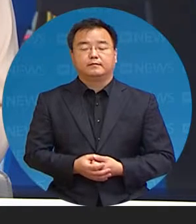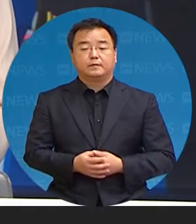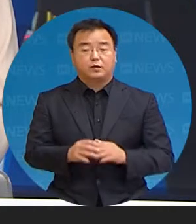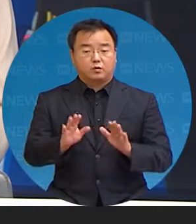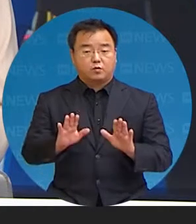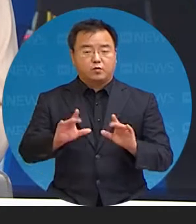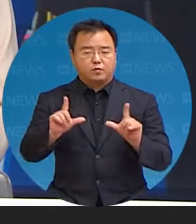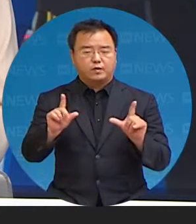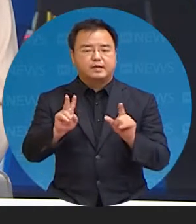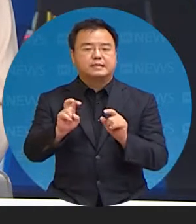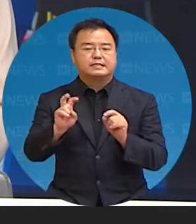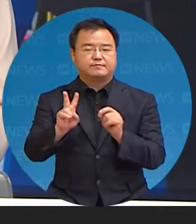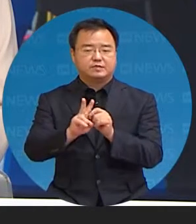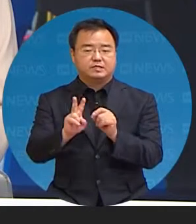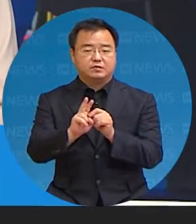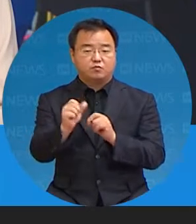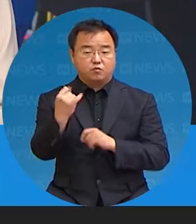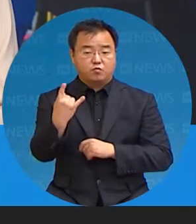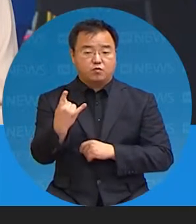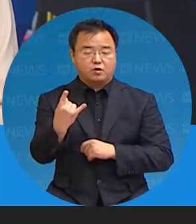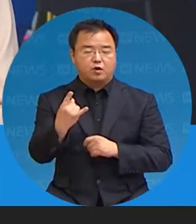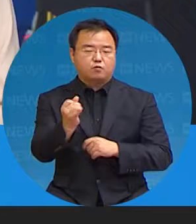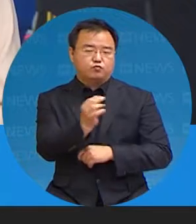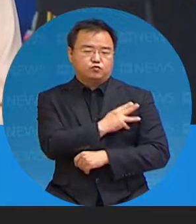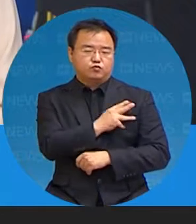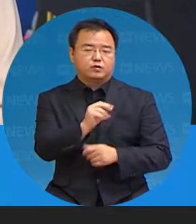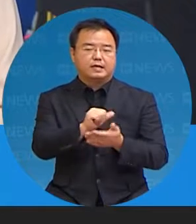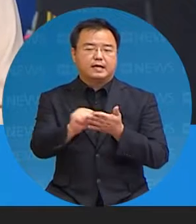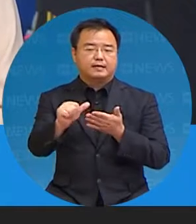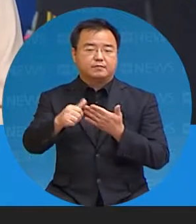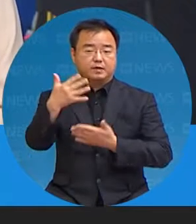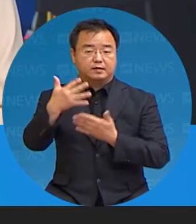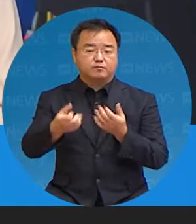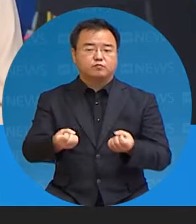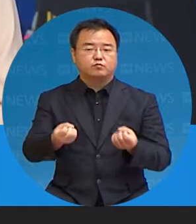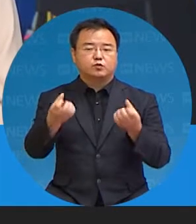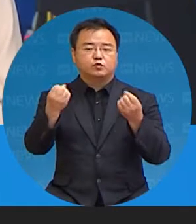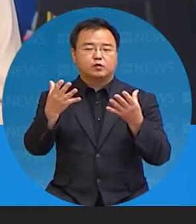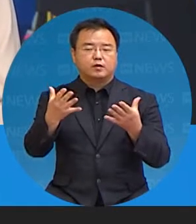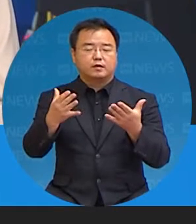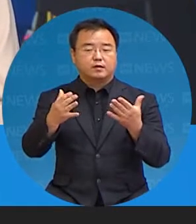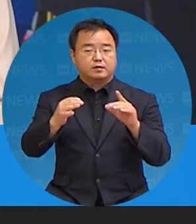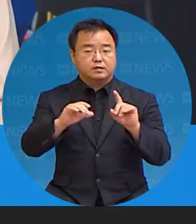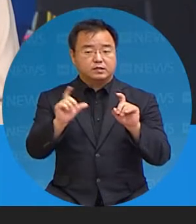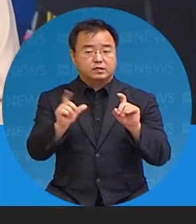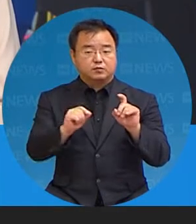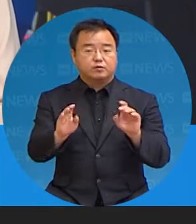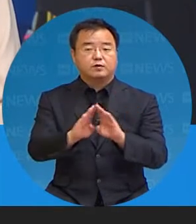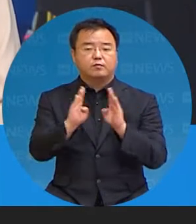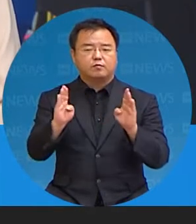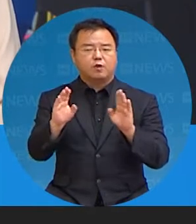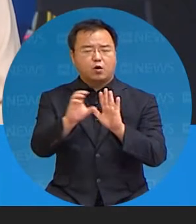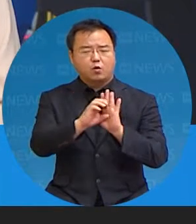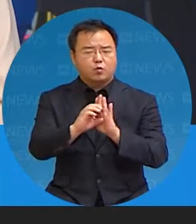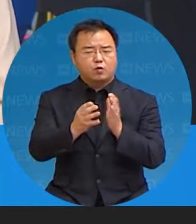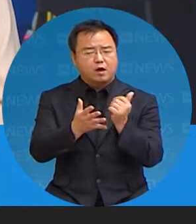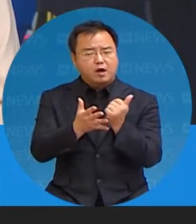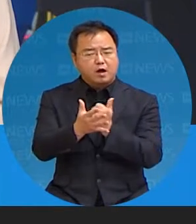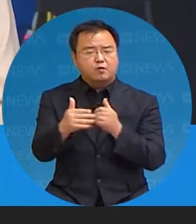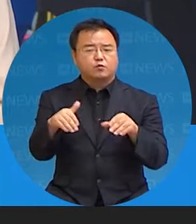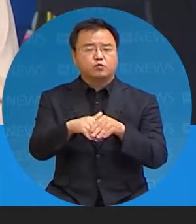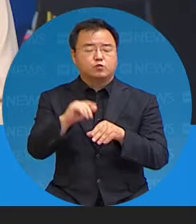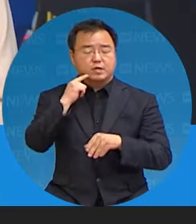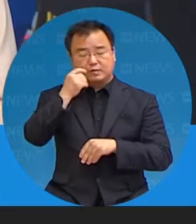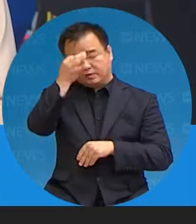네, 올해로 22회를 맞는 부천국제 애니메이션 페스티벌이 다음 달 개막합니다. 네, 코로나의 여파로 문화예술 행사가